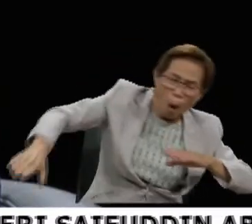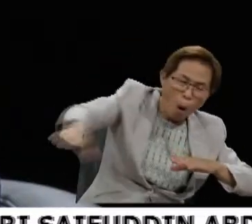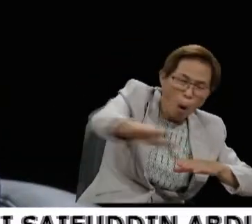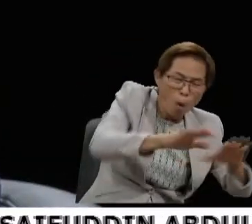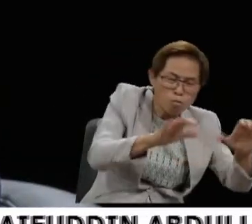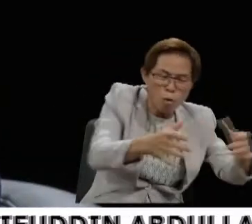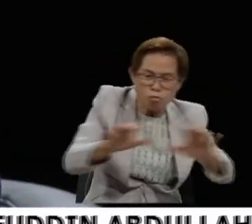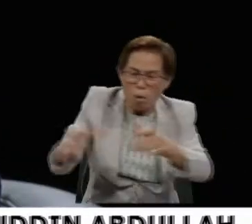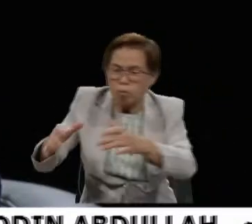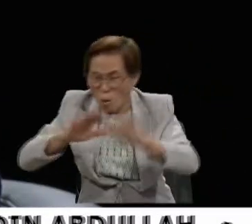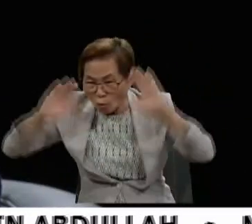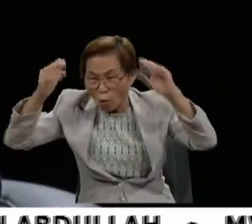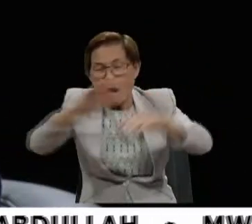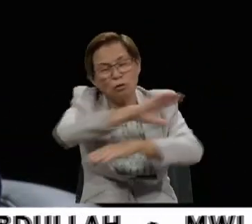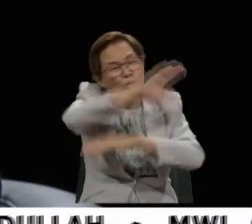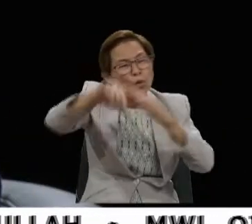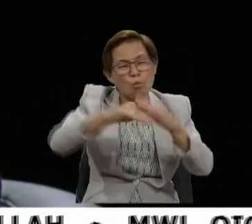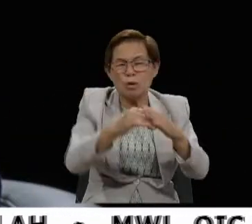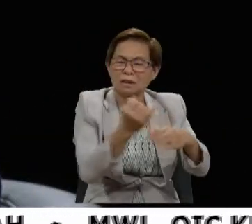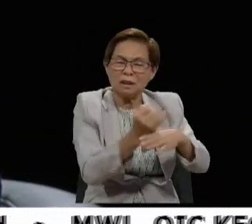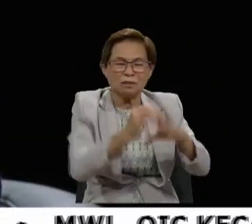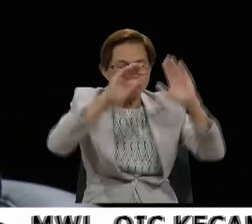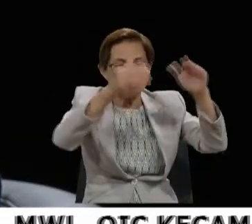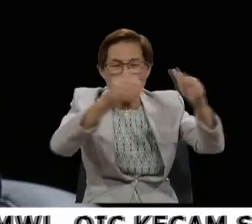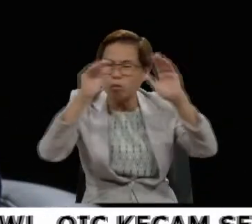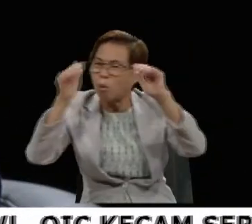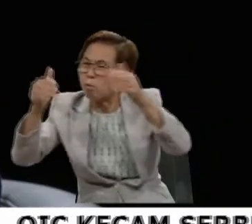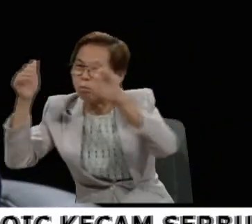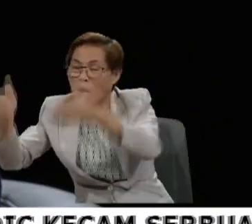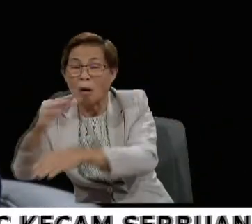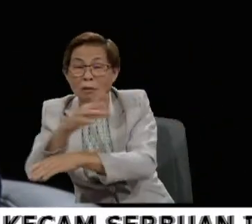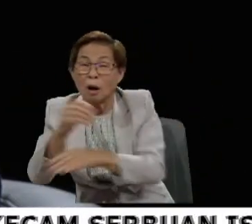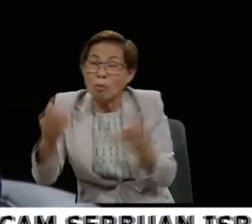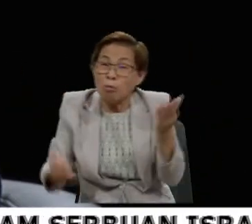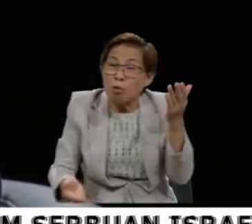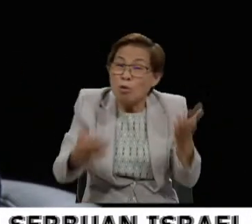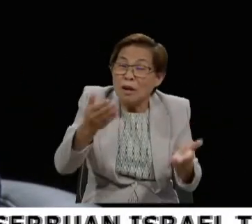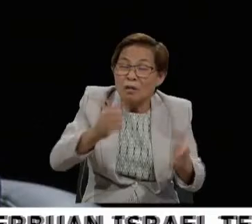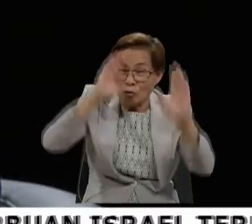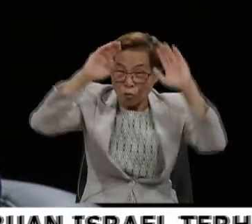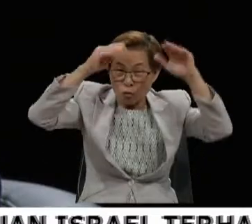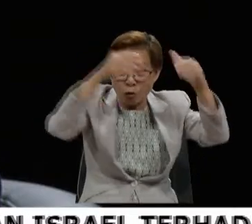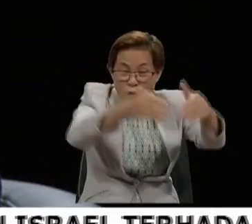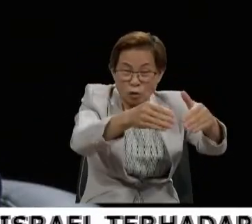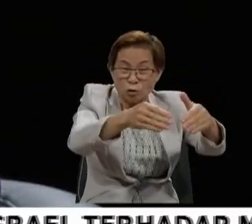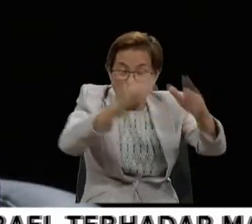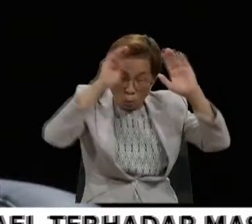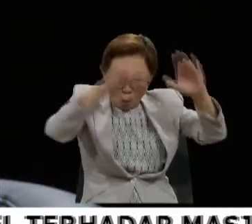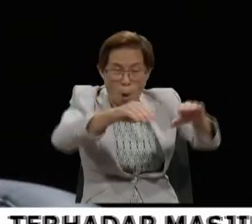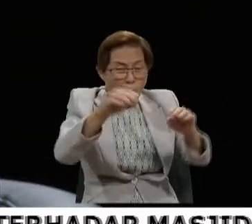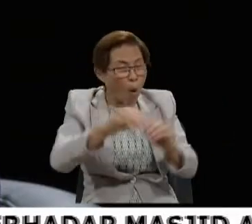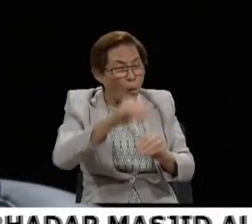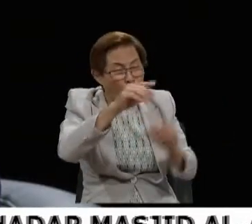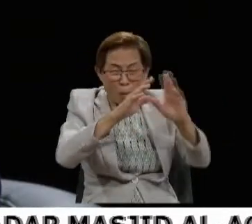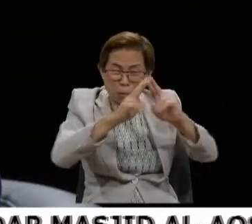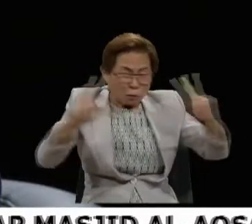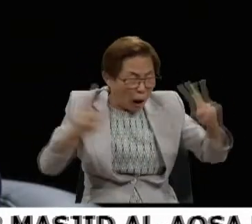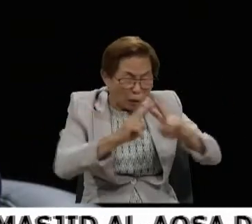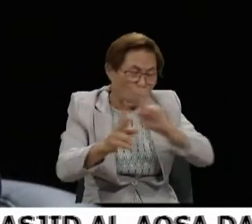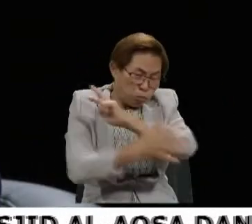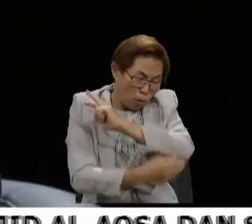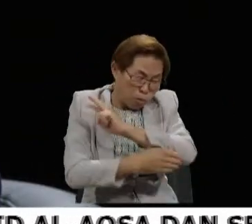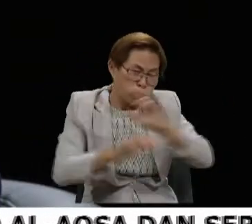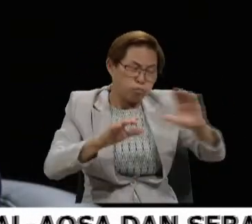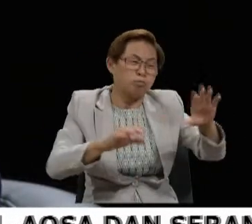kepada semua industri-industri tetapi mungkin penekanan ataupun fokus tu lebih kepada mereka yang lebih memerlukanlah jadi